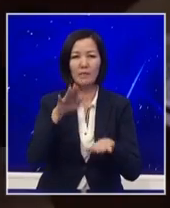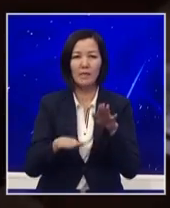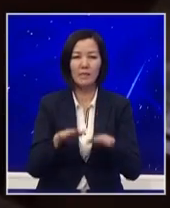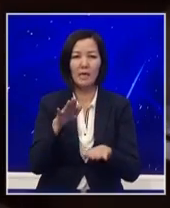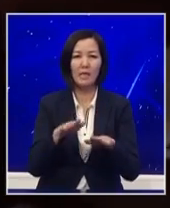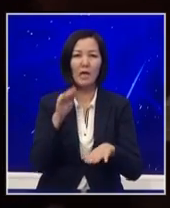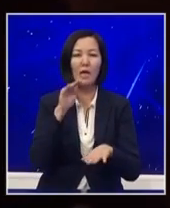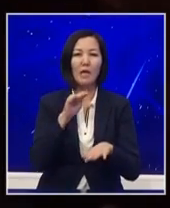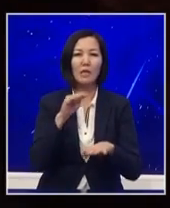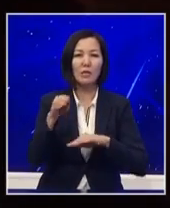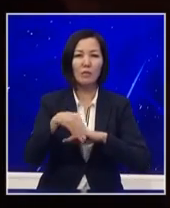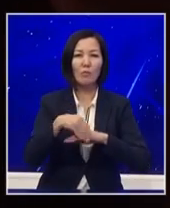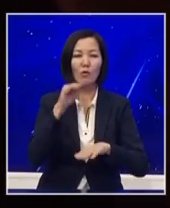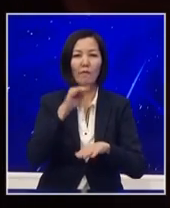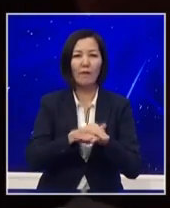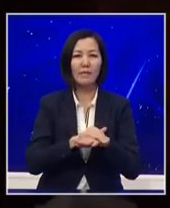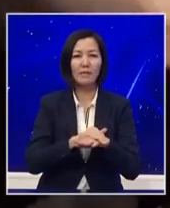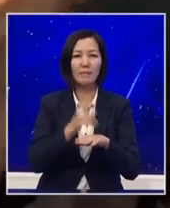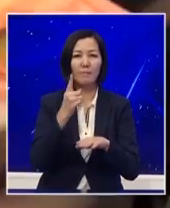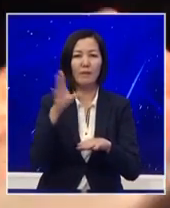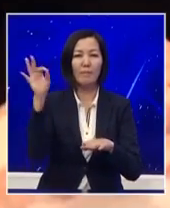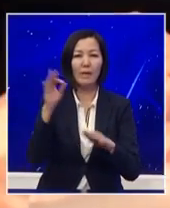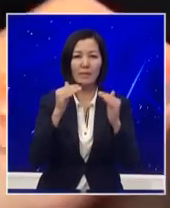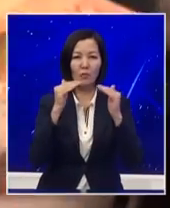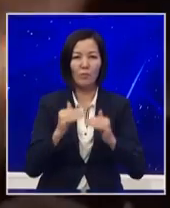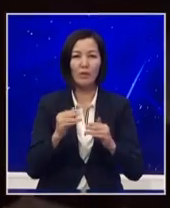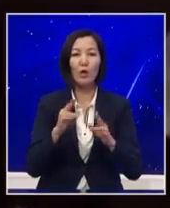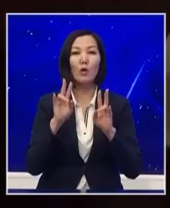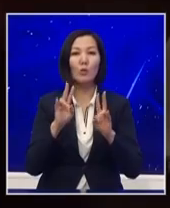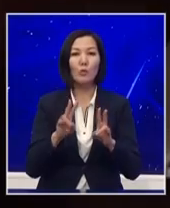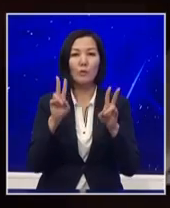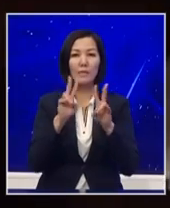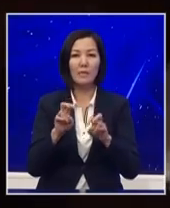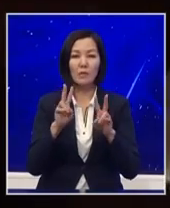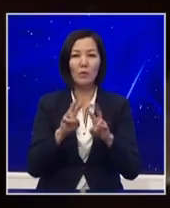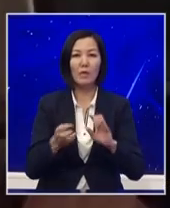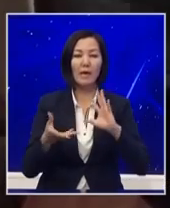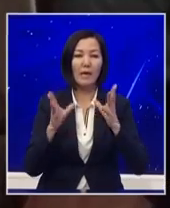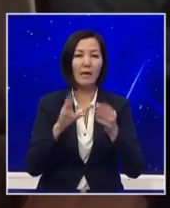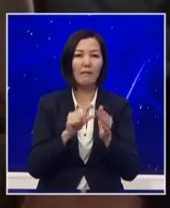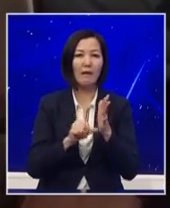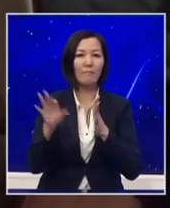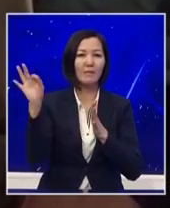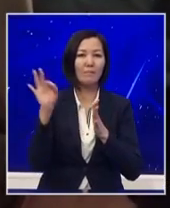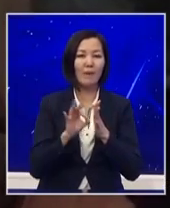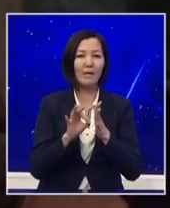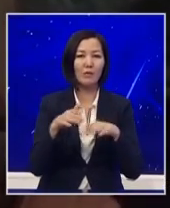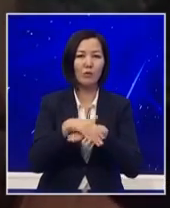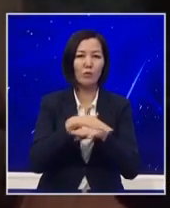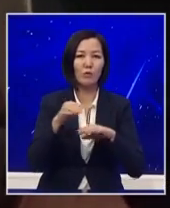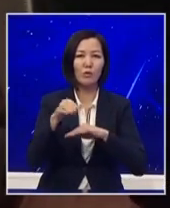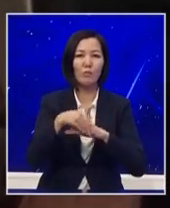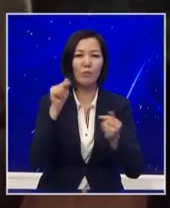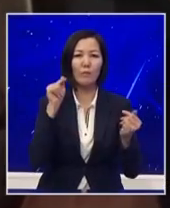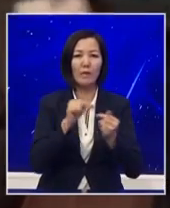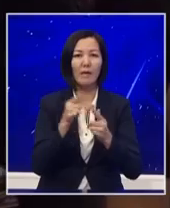Өткен жылмен салыстырғанда жемқорлық фактісі елімізде 1%-ға төмендеген. Әйтсе де зерттеулерге қарағанда 60% тұрғын жемқорлықпен